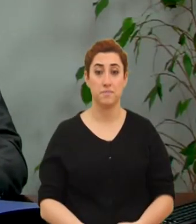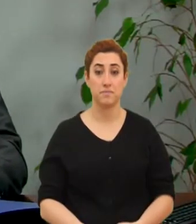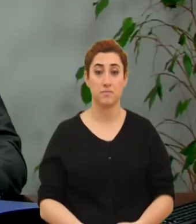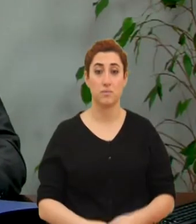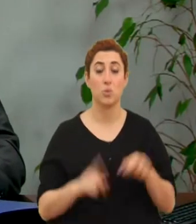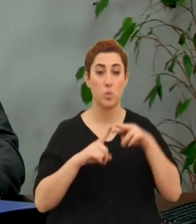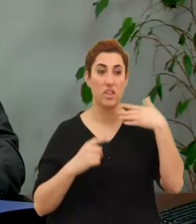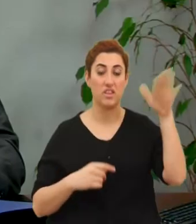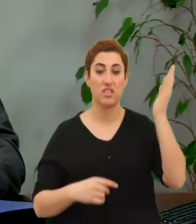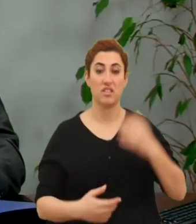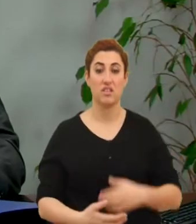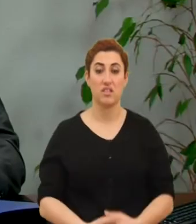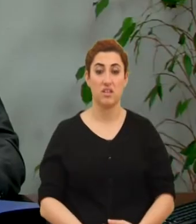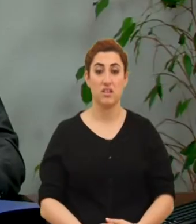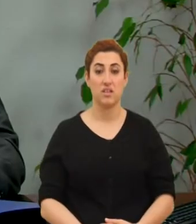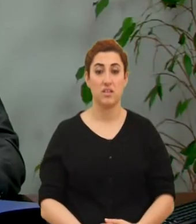Nurhan da gitti.